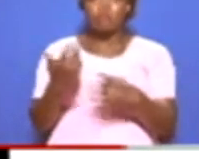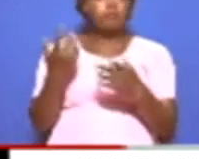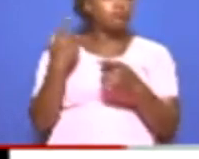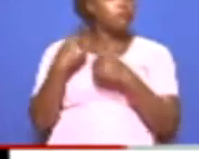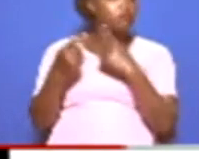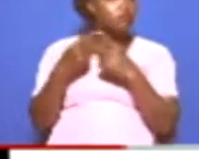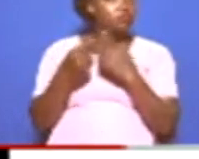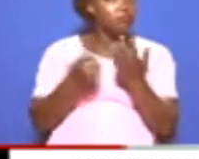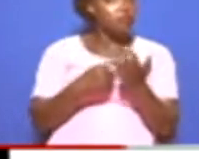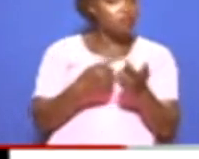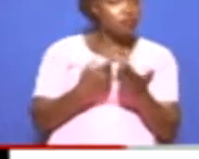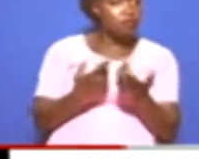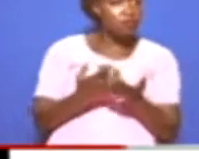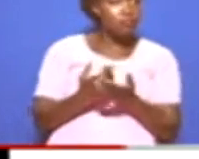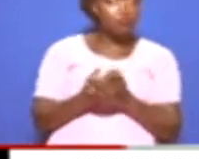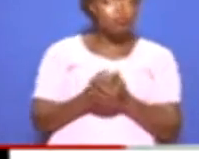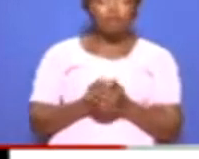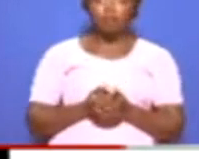miaka mingapi?